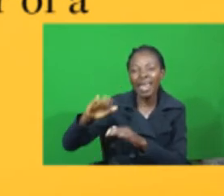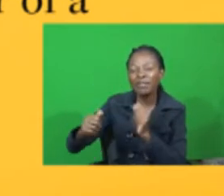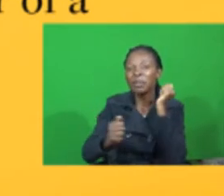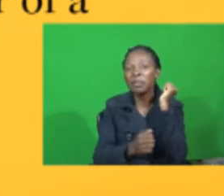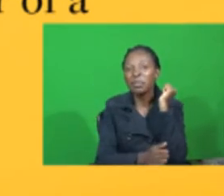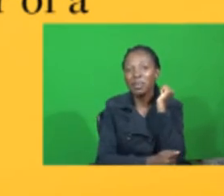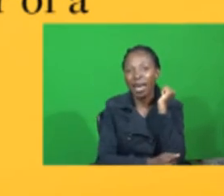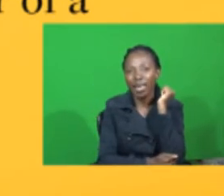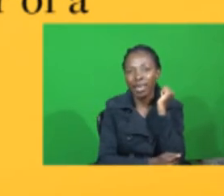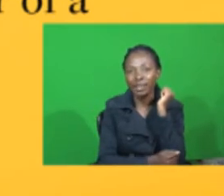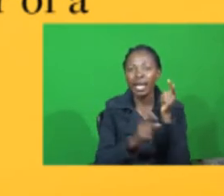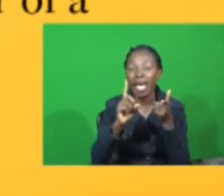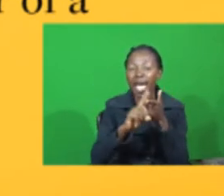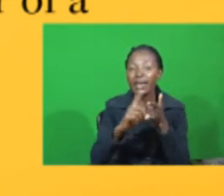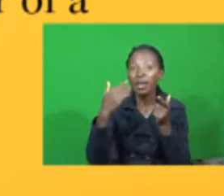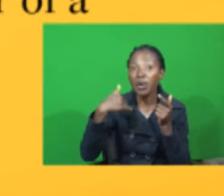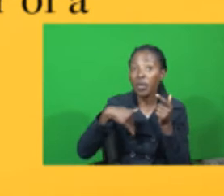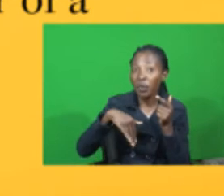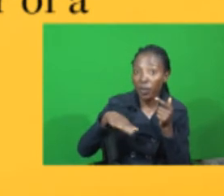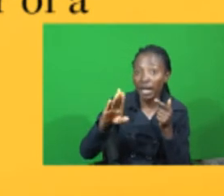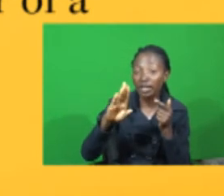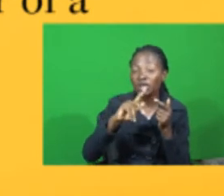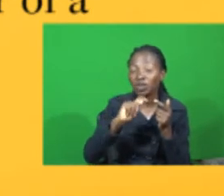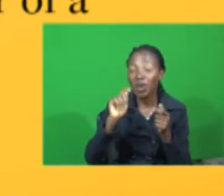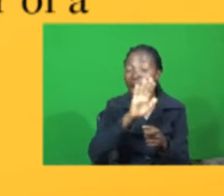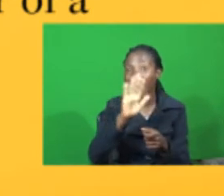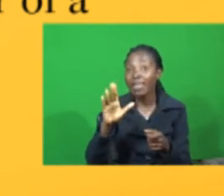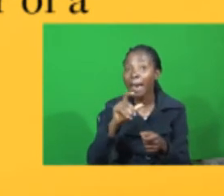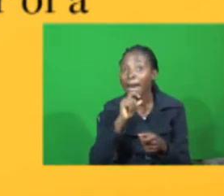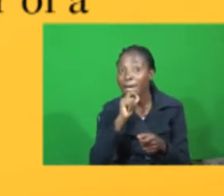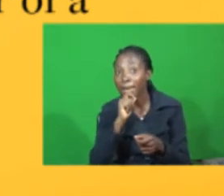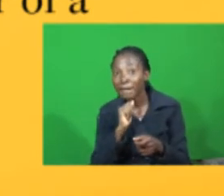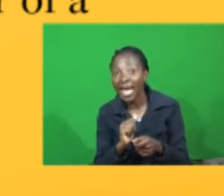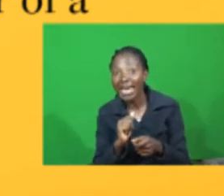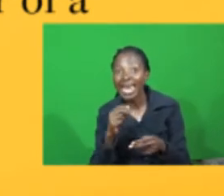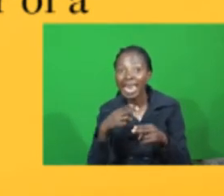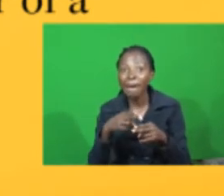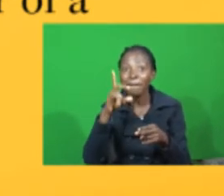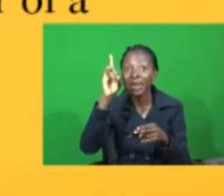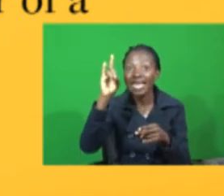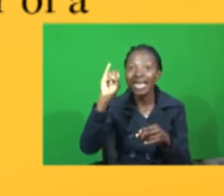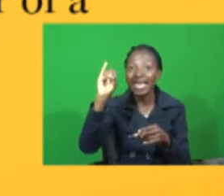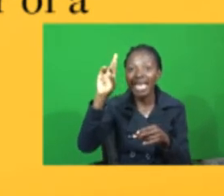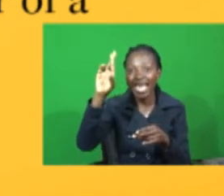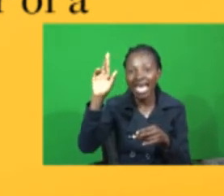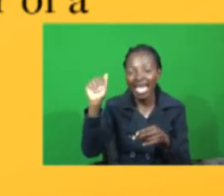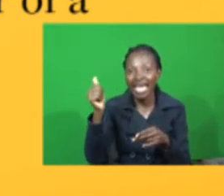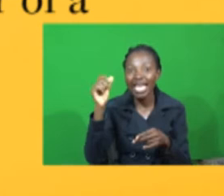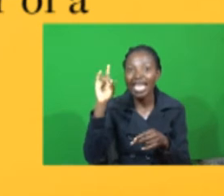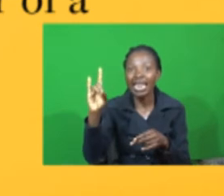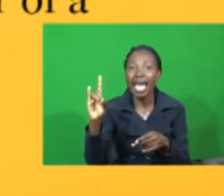vake akaburuka akatsaukira kuno mumwe murume muAjurami wainzi Hira.